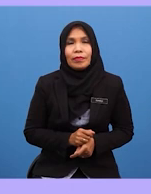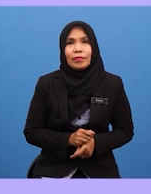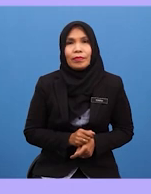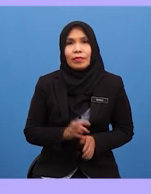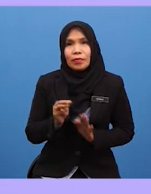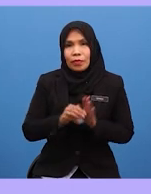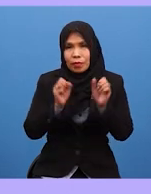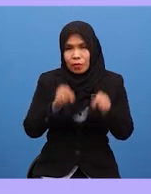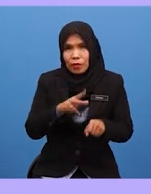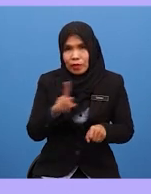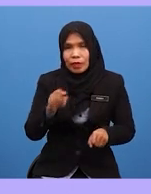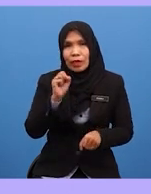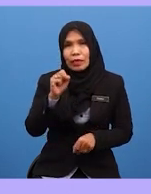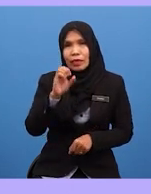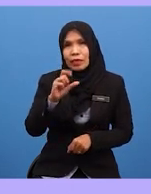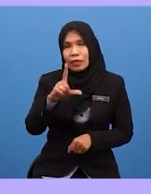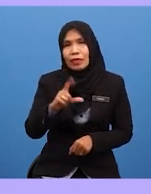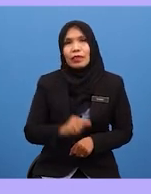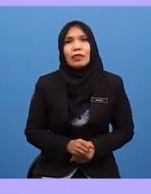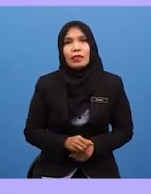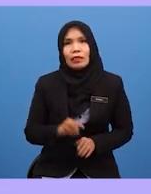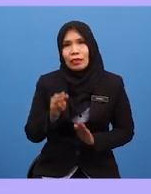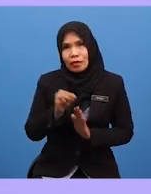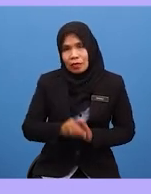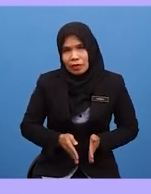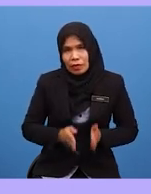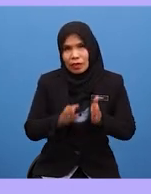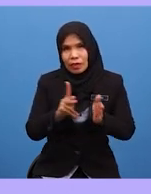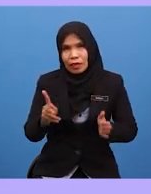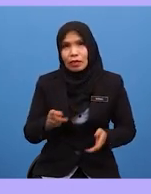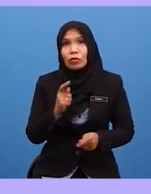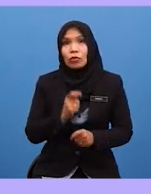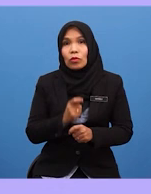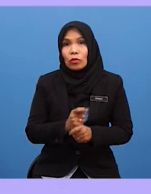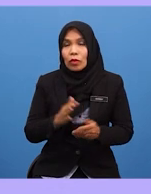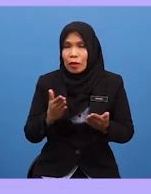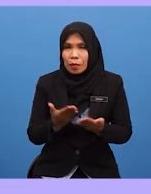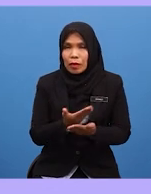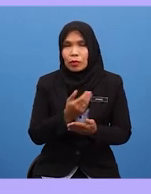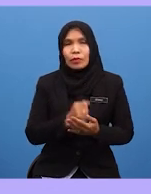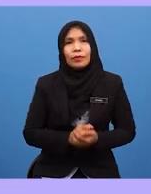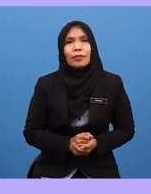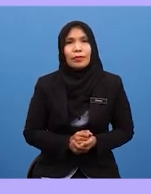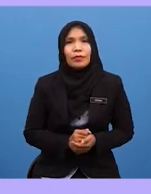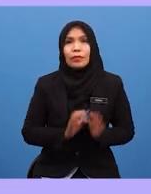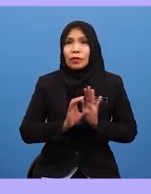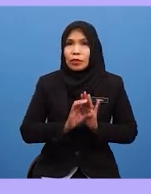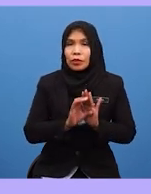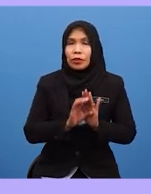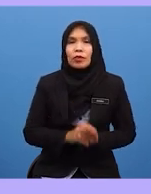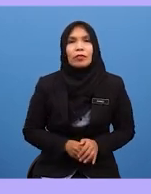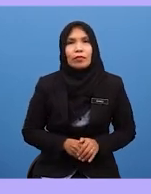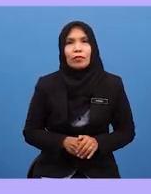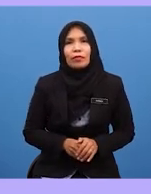membolehkan sel menjalankan fungsi yang baharu dan khusus. Contohnya, pembezaan